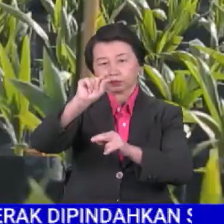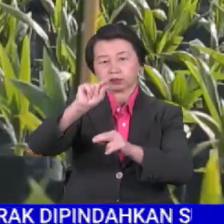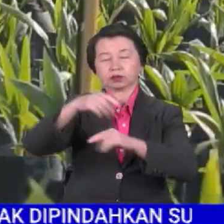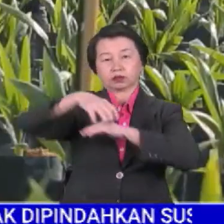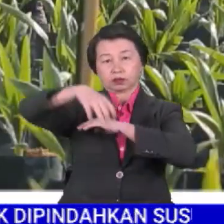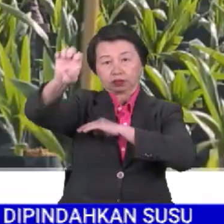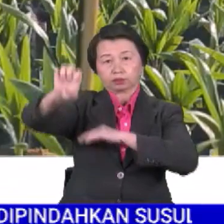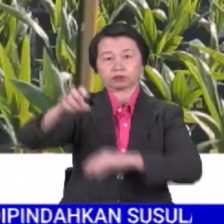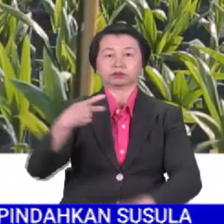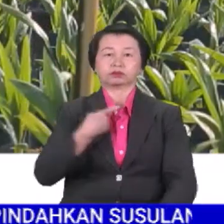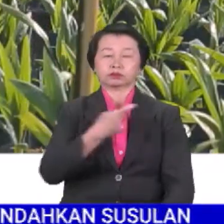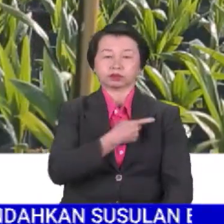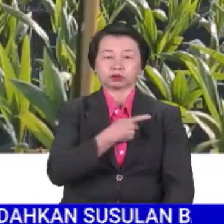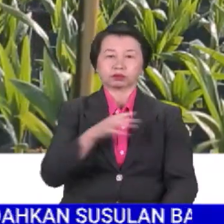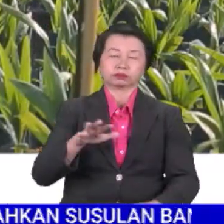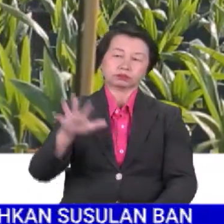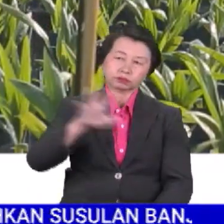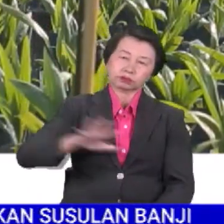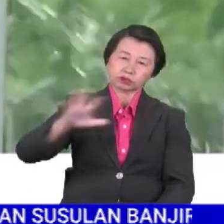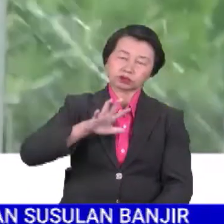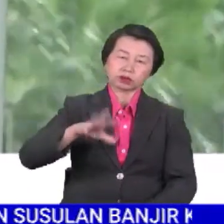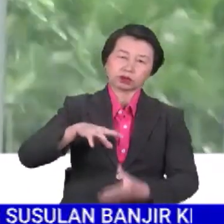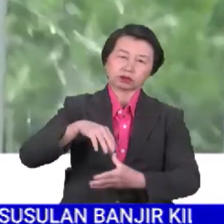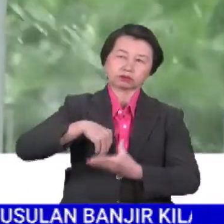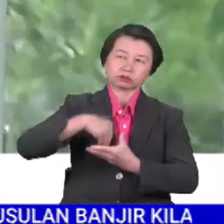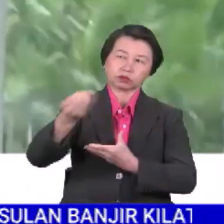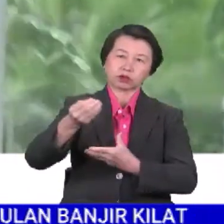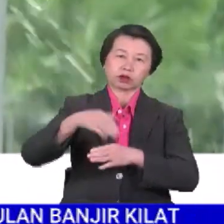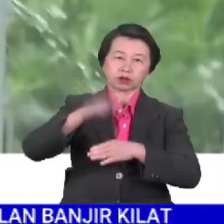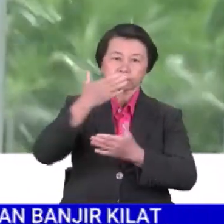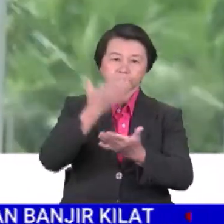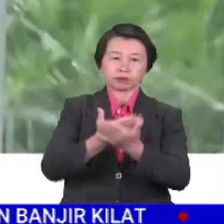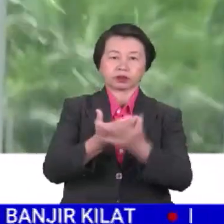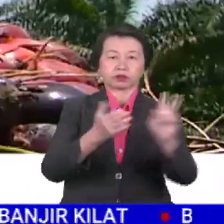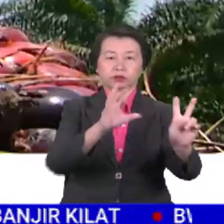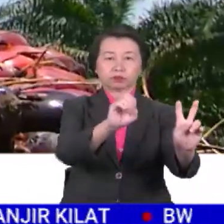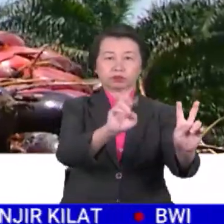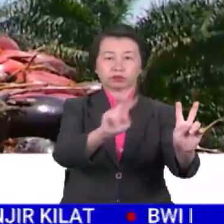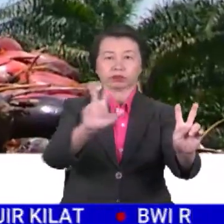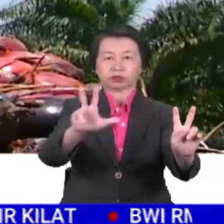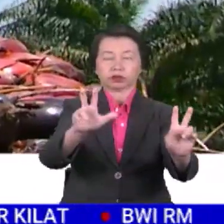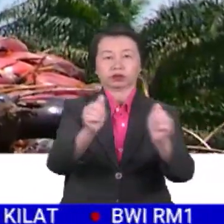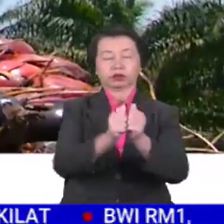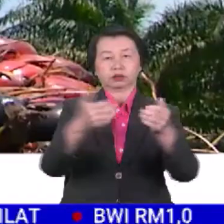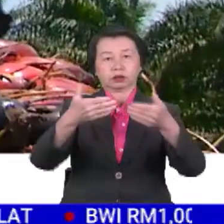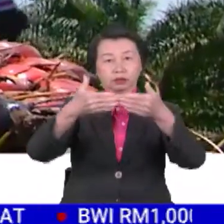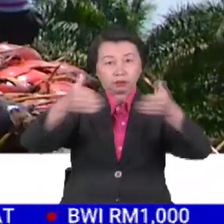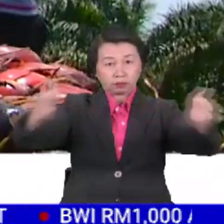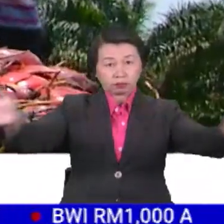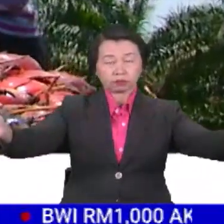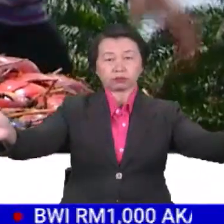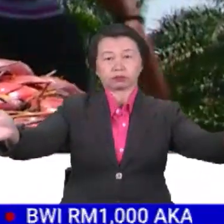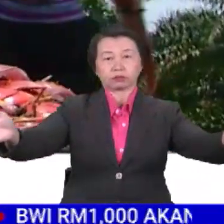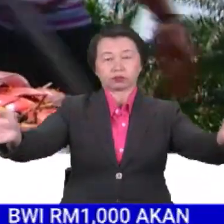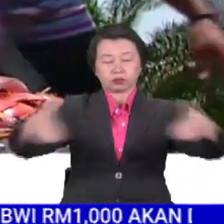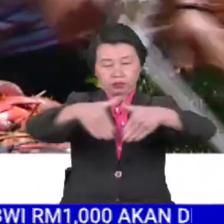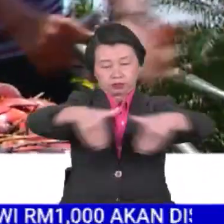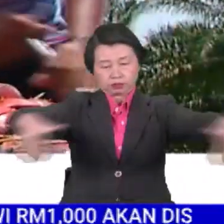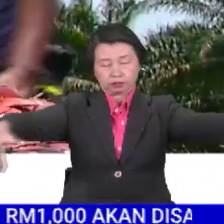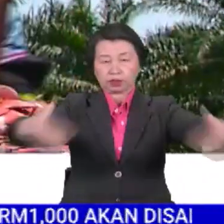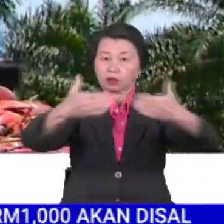ekspor kita. Dijangkakan pengeluaran lebih baik pada tahun 2023 dengan pembukaan